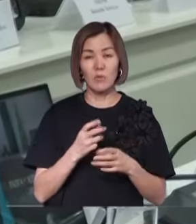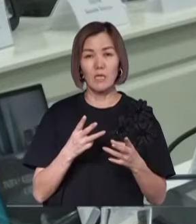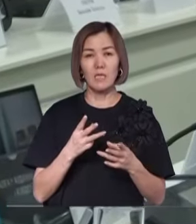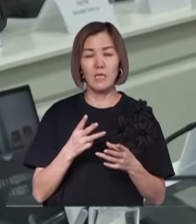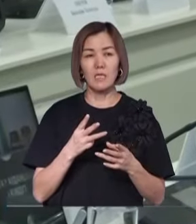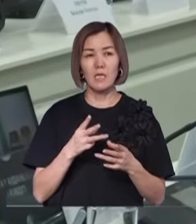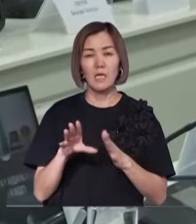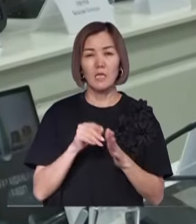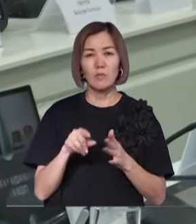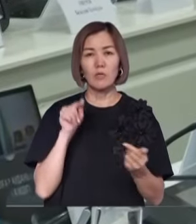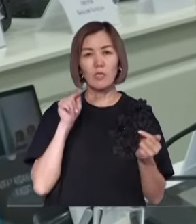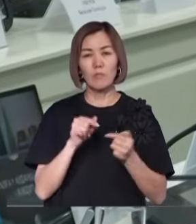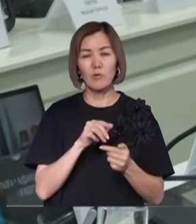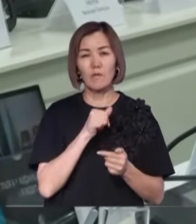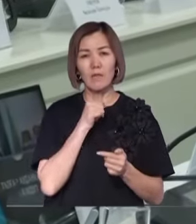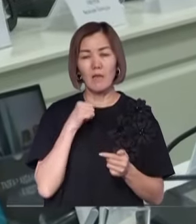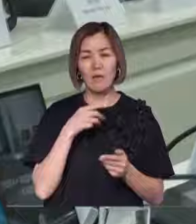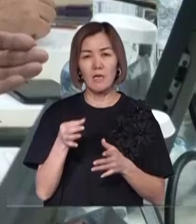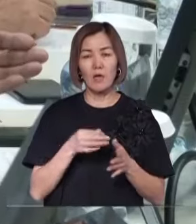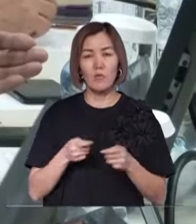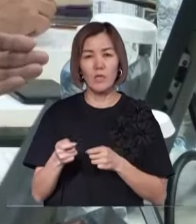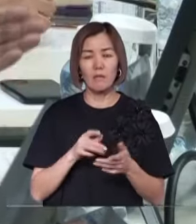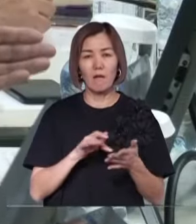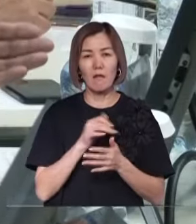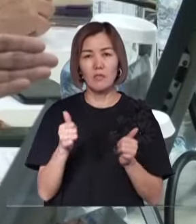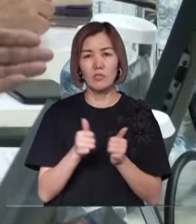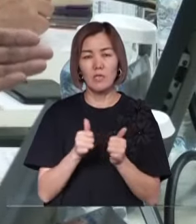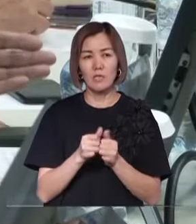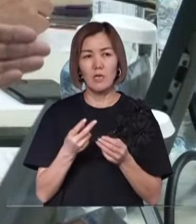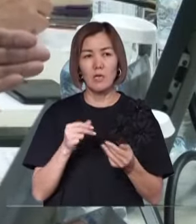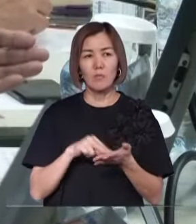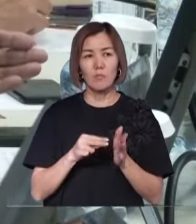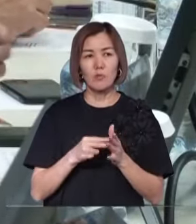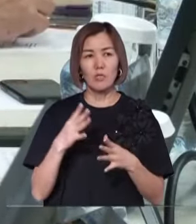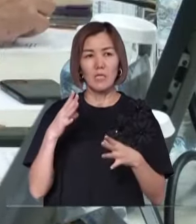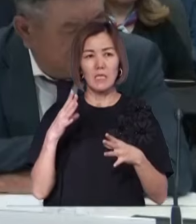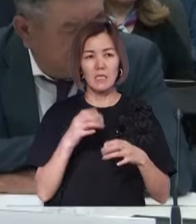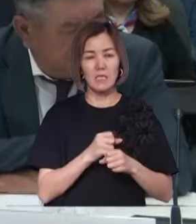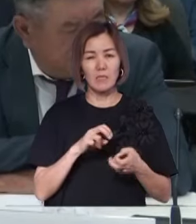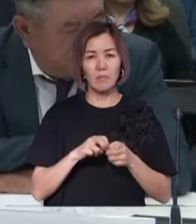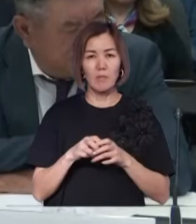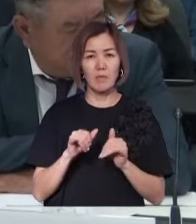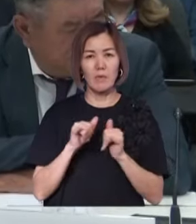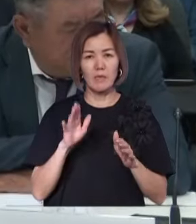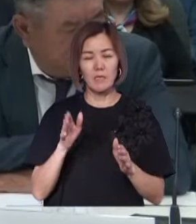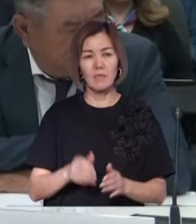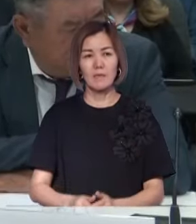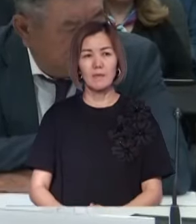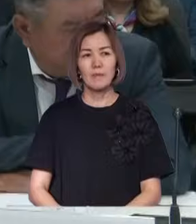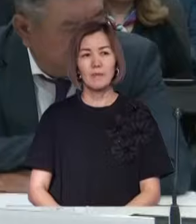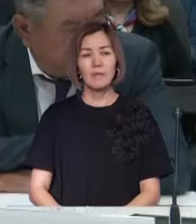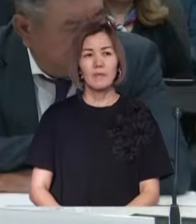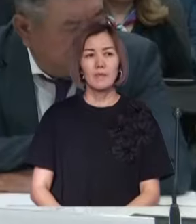наразылық танытты. Әсіресе Талғар ауданы. Себебі қалаға жақын аймақта бюджет қысқарса проблемалардың саны артады. Біз сол